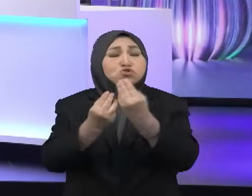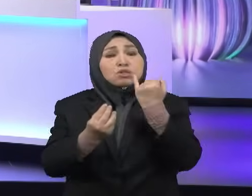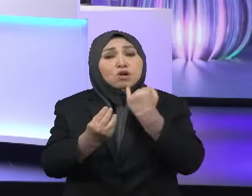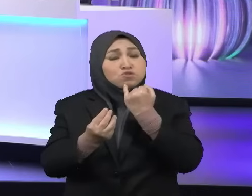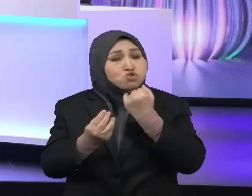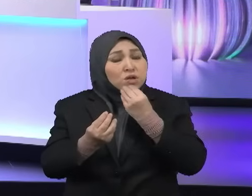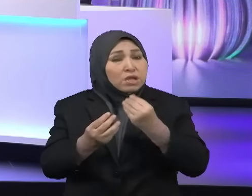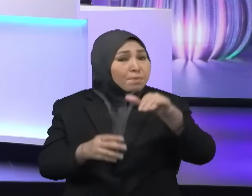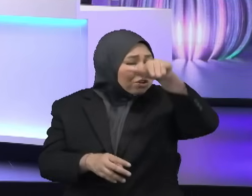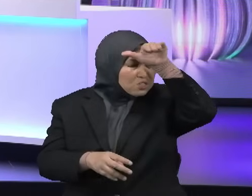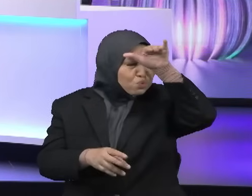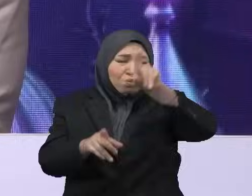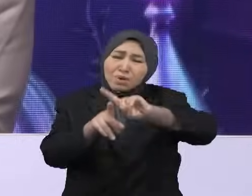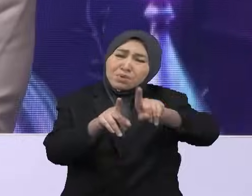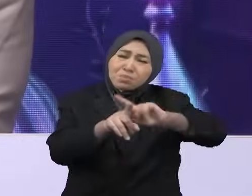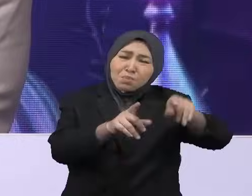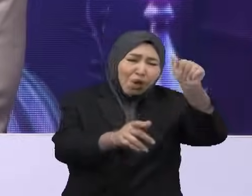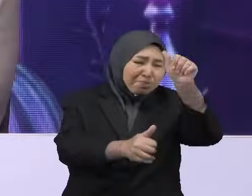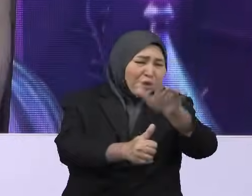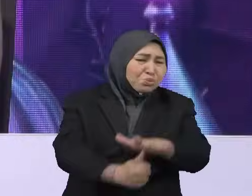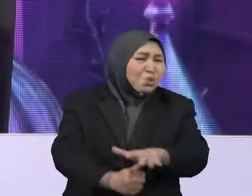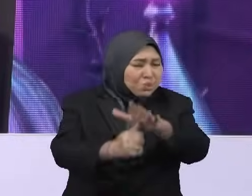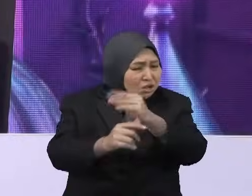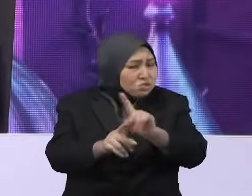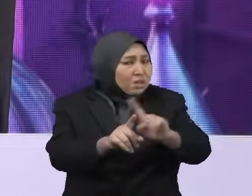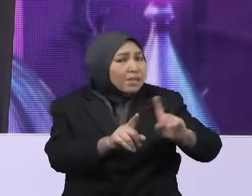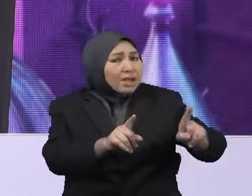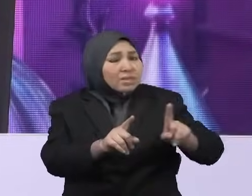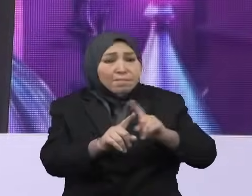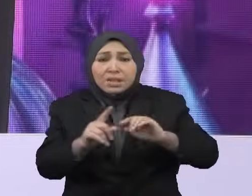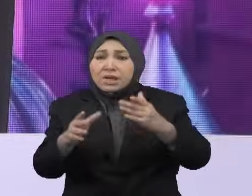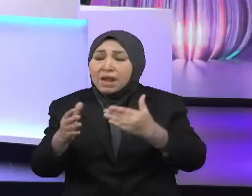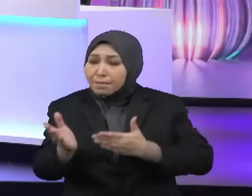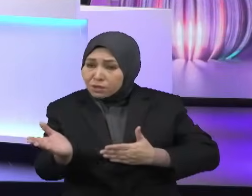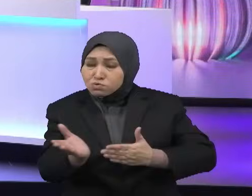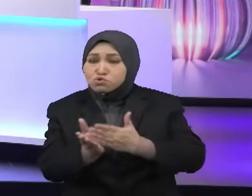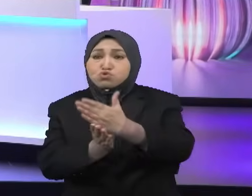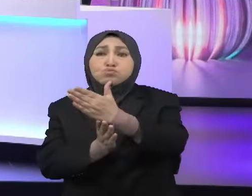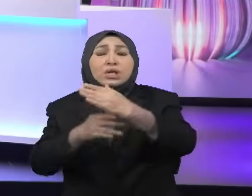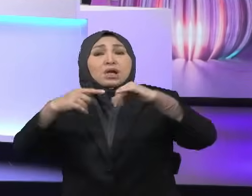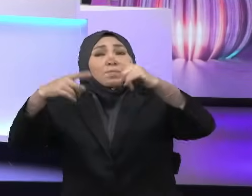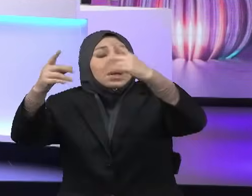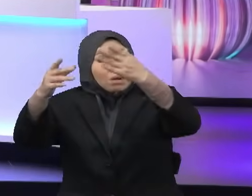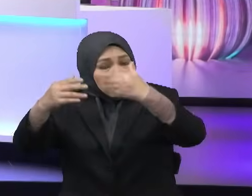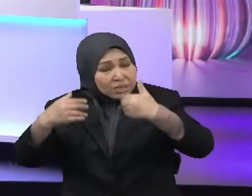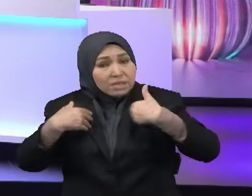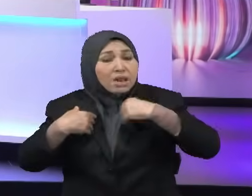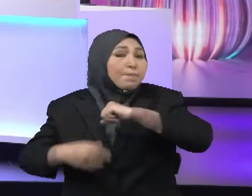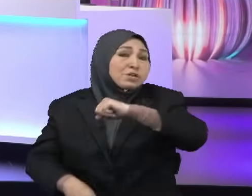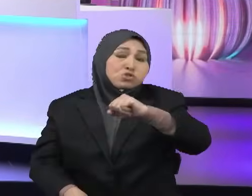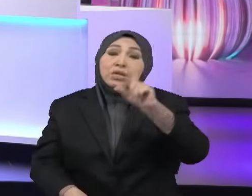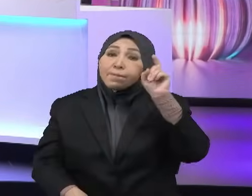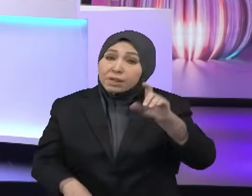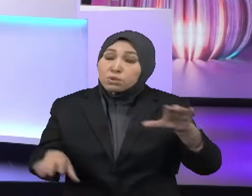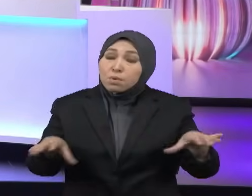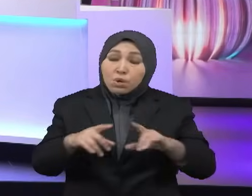di Mesir itu macam-macam kena, ya, ditindas dan sebagainya. Bila mereka nak menuju kepada kemenangan itu adalah perjuangan yang perlu